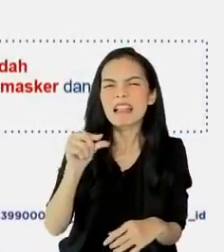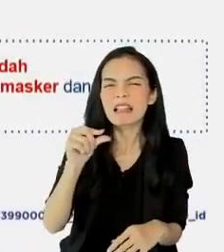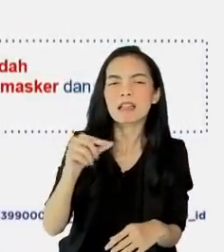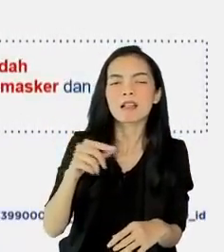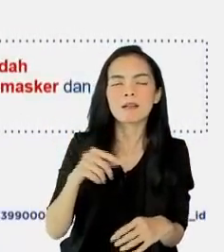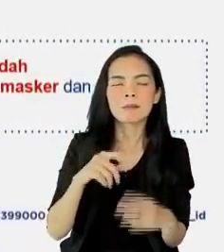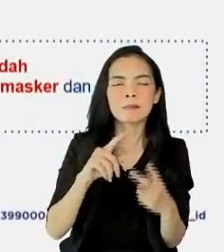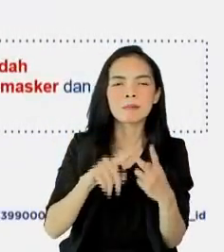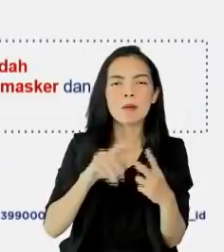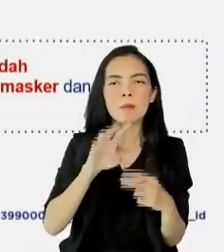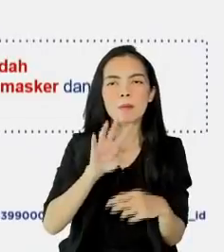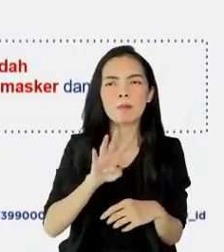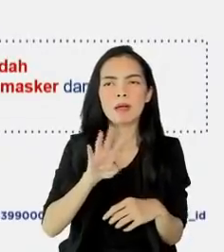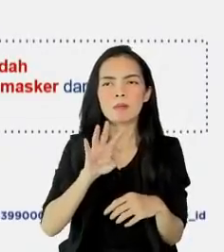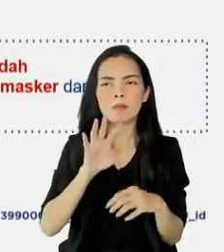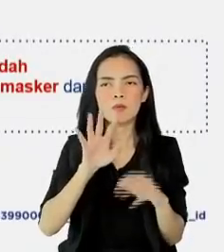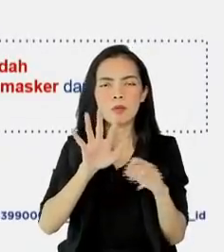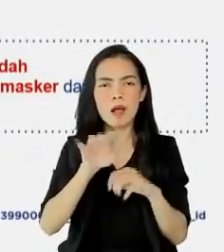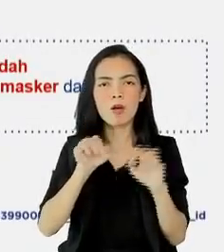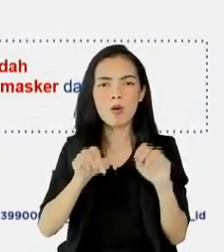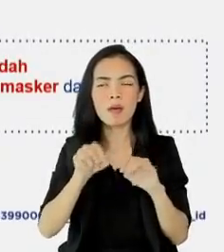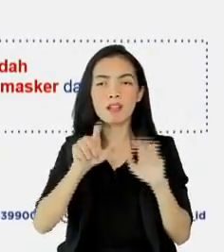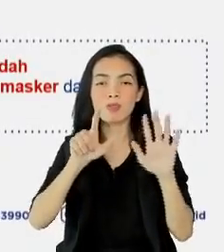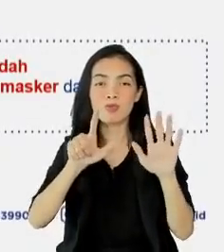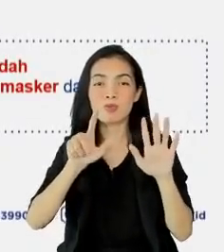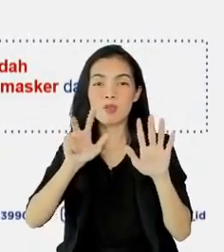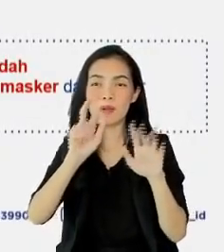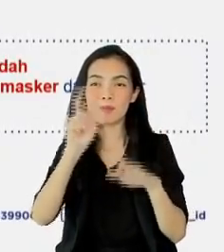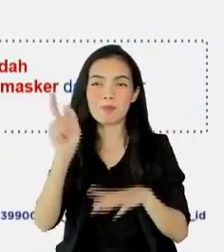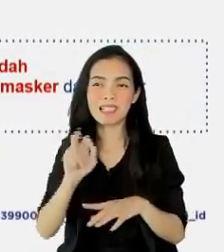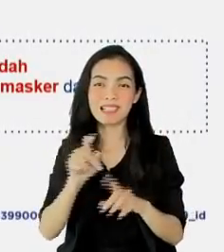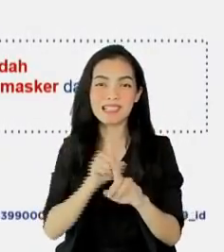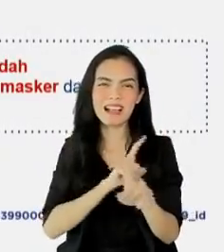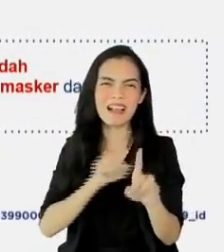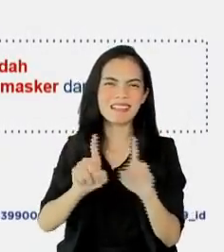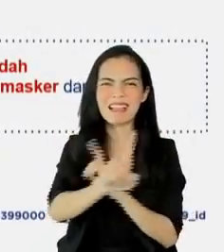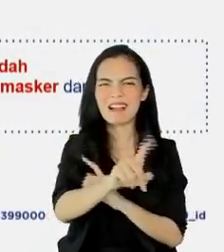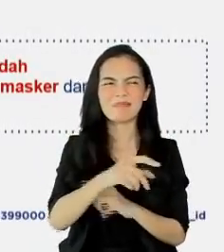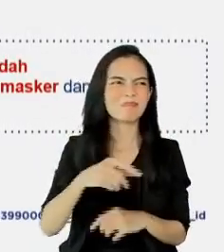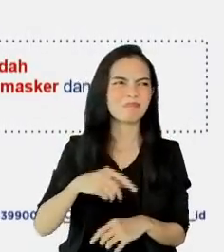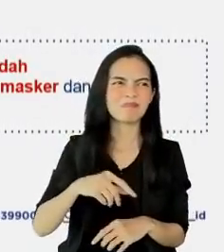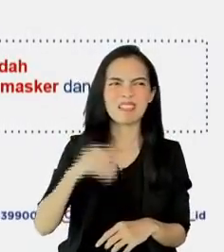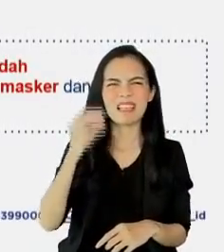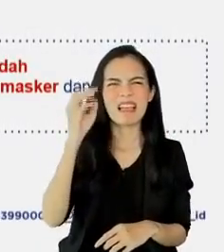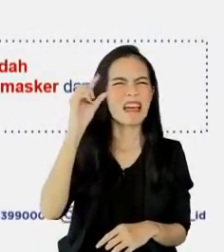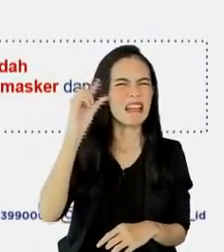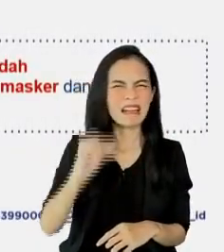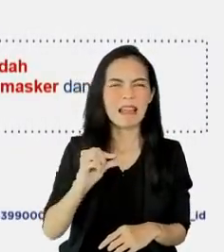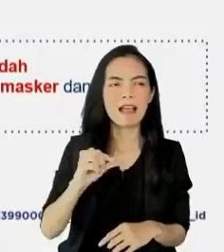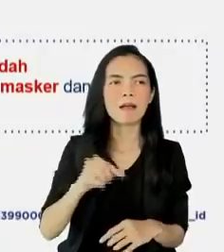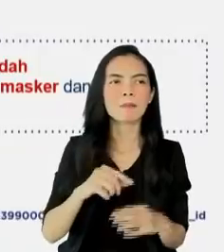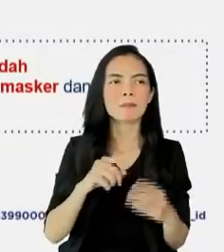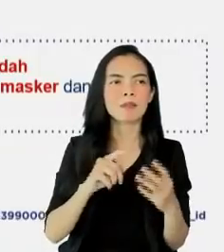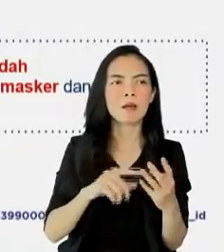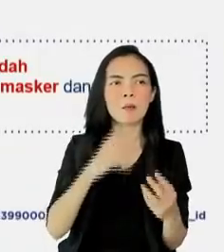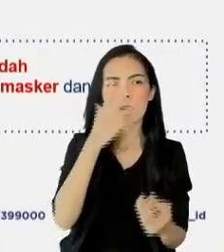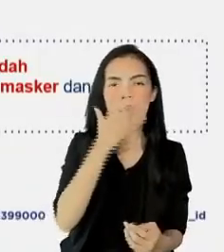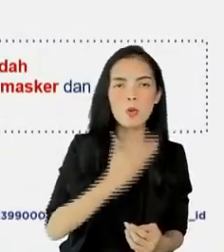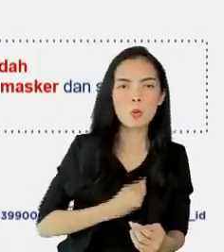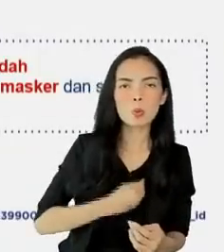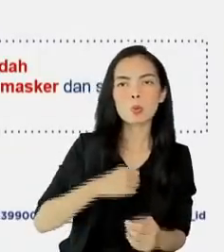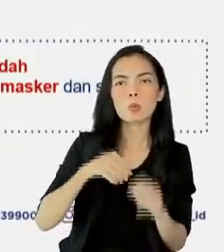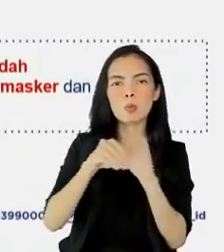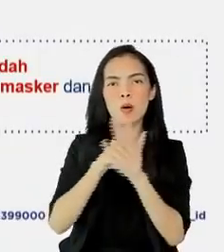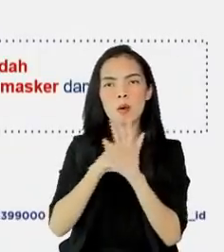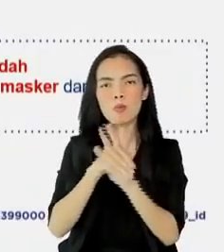45,78% kelurahan desa yang ada di sana kepatuhan jaga jaraknya rendah. Terus peringkat kedua sama nih Pulau Maluku sama Papua. Bahkan kalau saya lihat